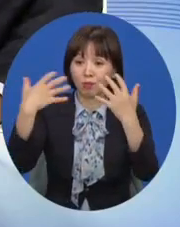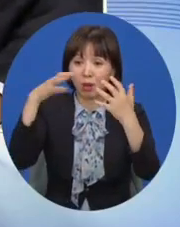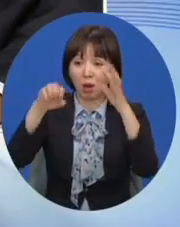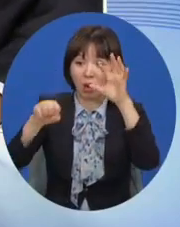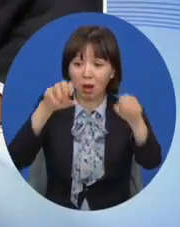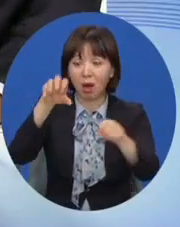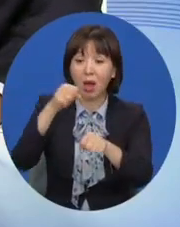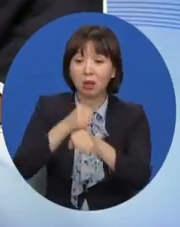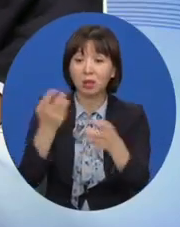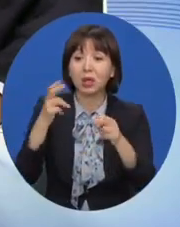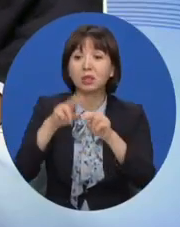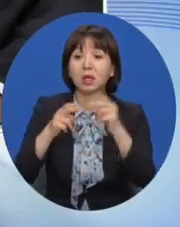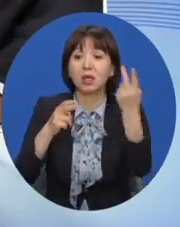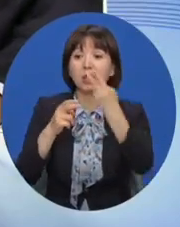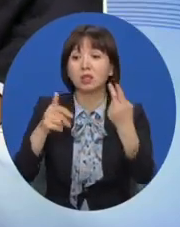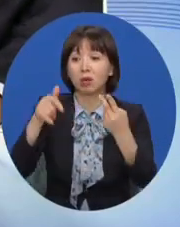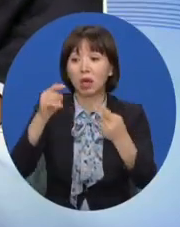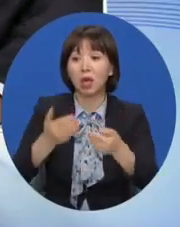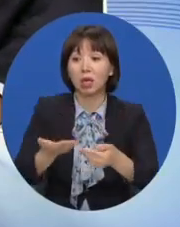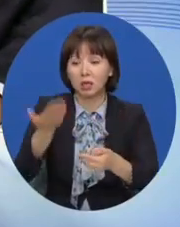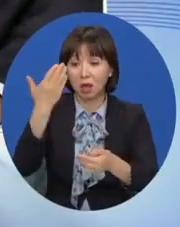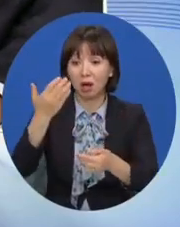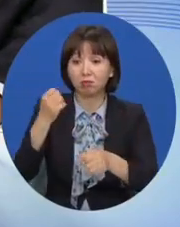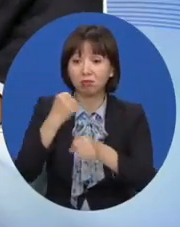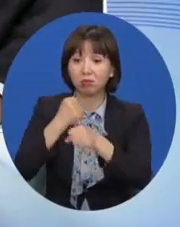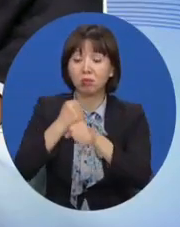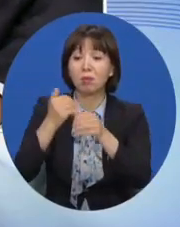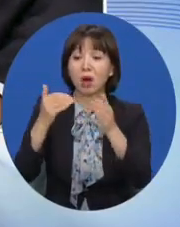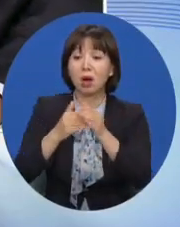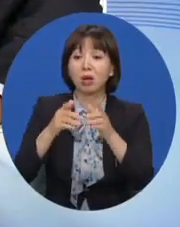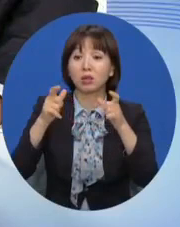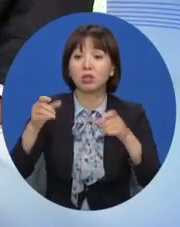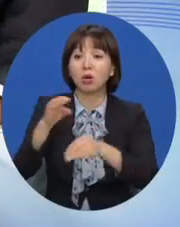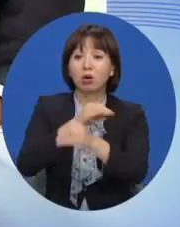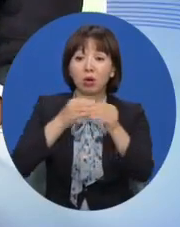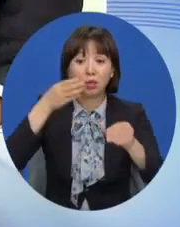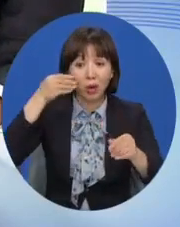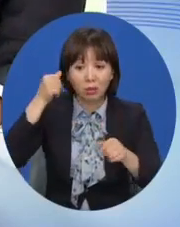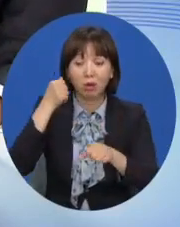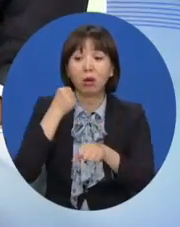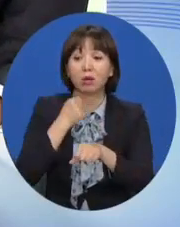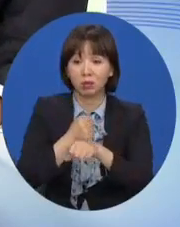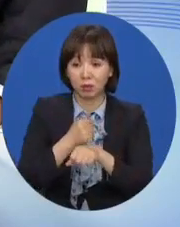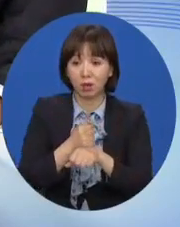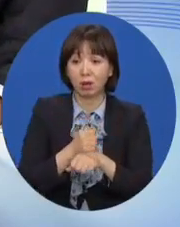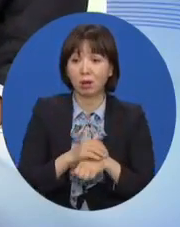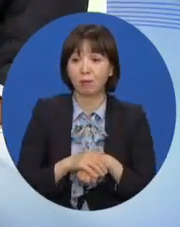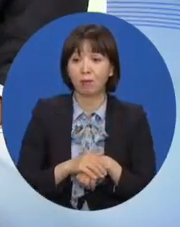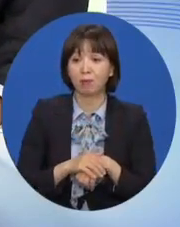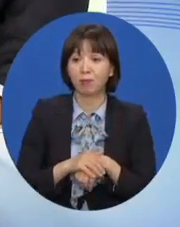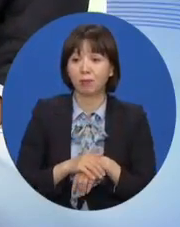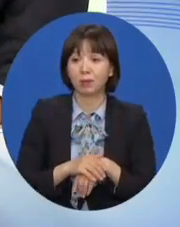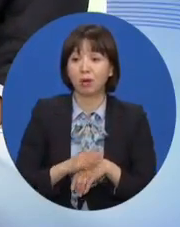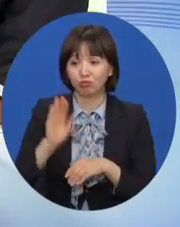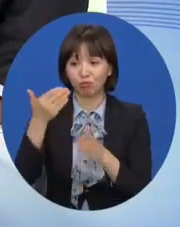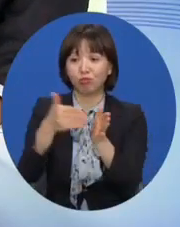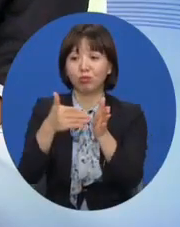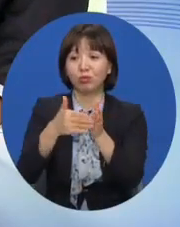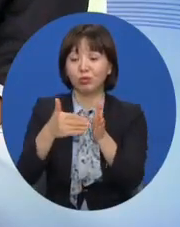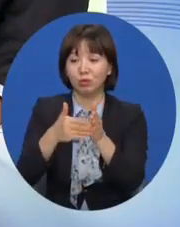아마 2천 개 이상 창출을 했다면은 그만큼 지역 경제 활성화를 하고 자 됐습니다 또, 지금 지금 됐습니다